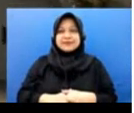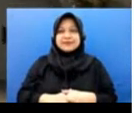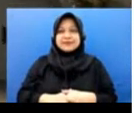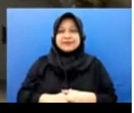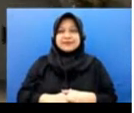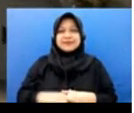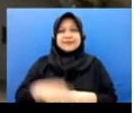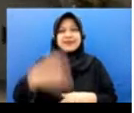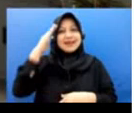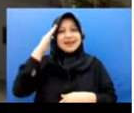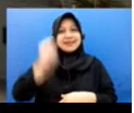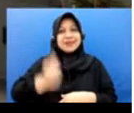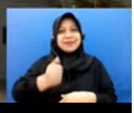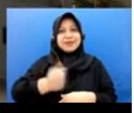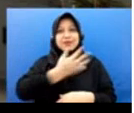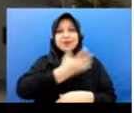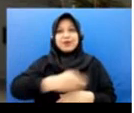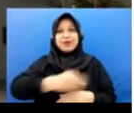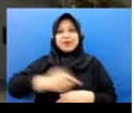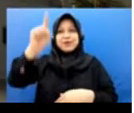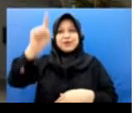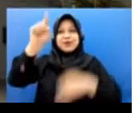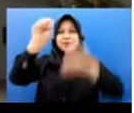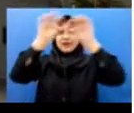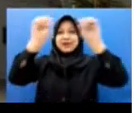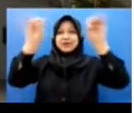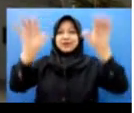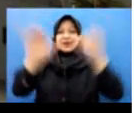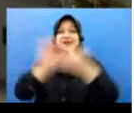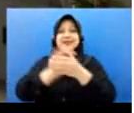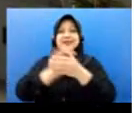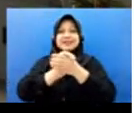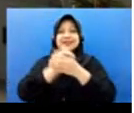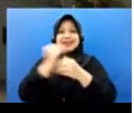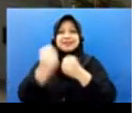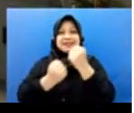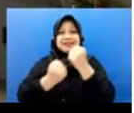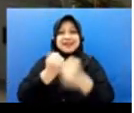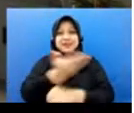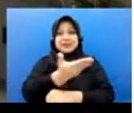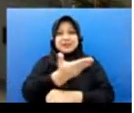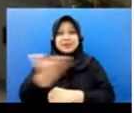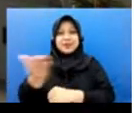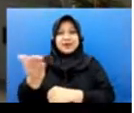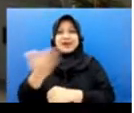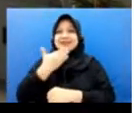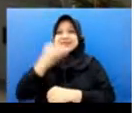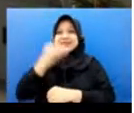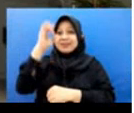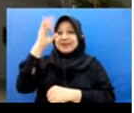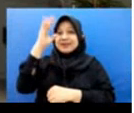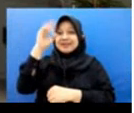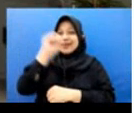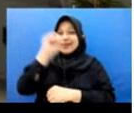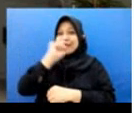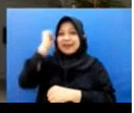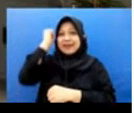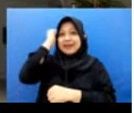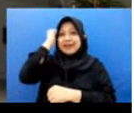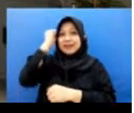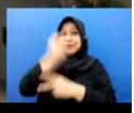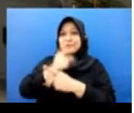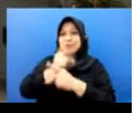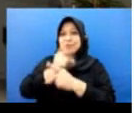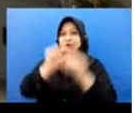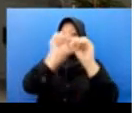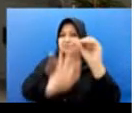Assalamualaikum warahmatullahi wabarakatuh. Salam sejahtera bagi kita semua. Selamat siang Bapak dan Ibu guru di seluruh Nusantara yang